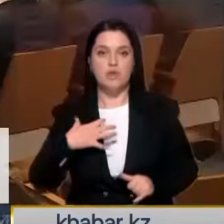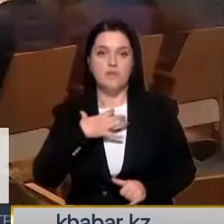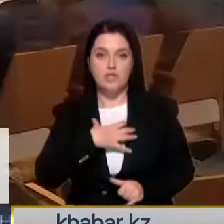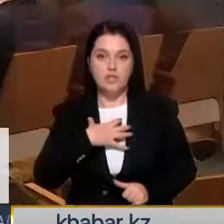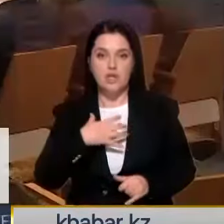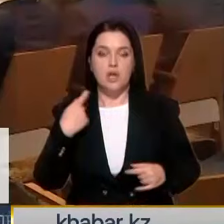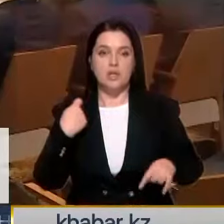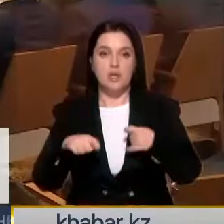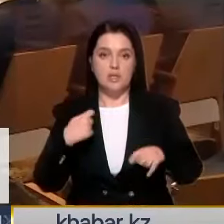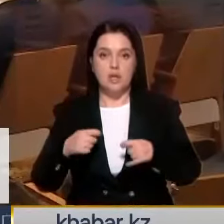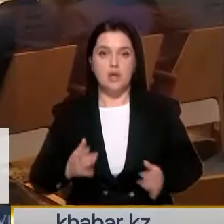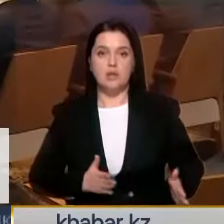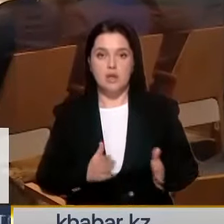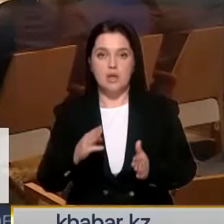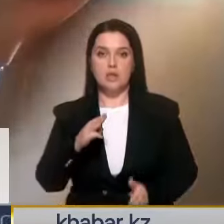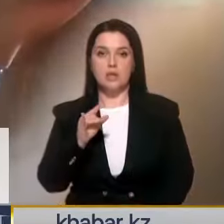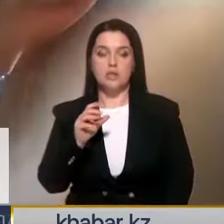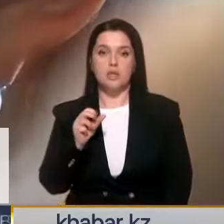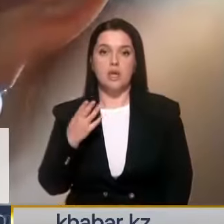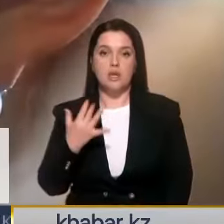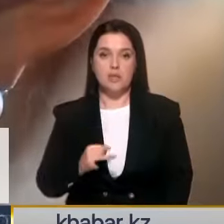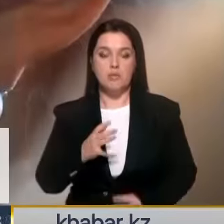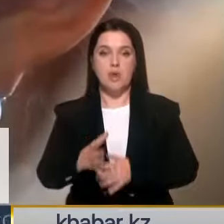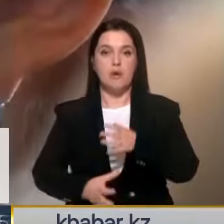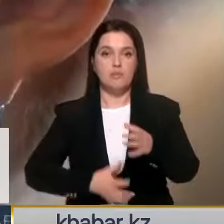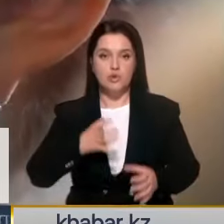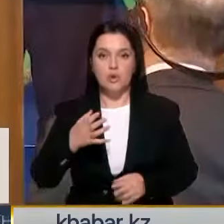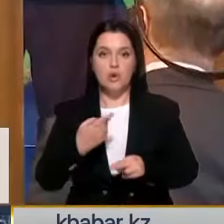одного из важнейших стратегических торговых путей